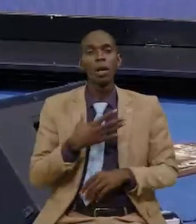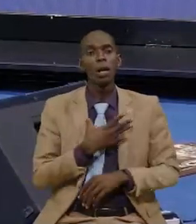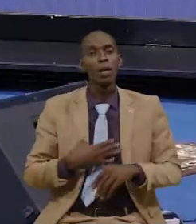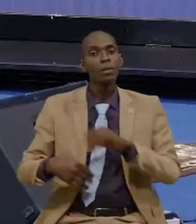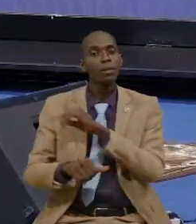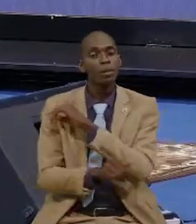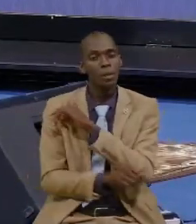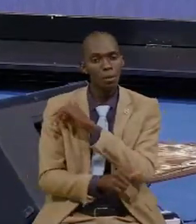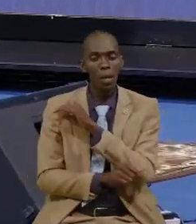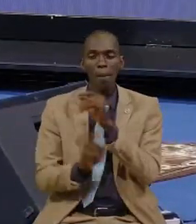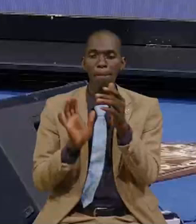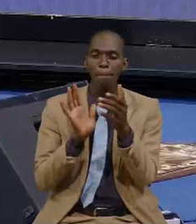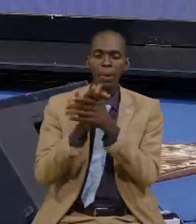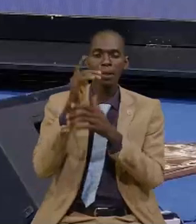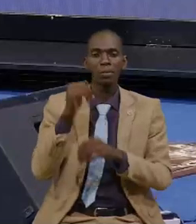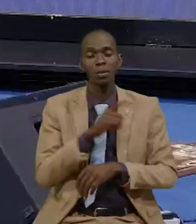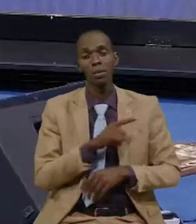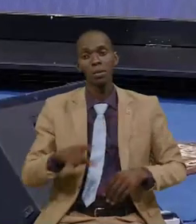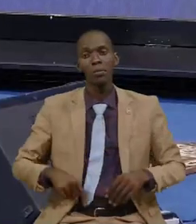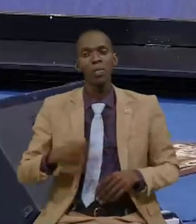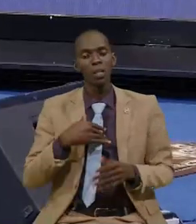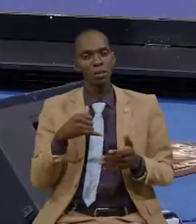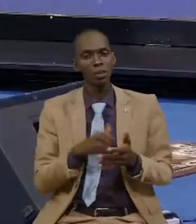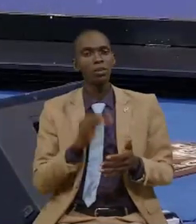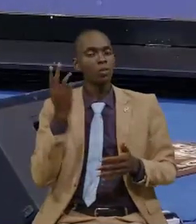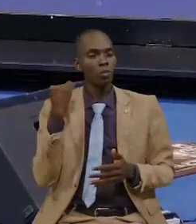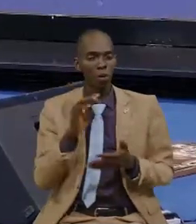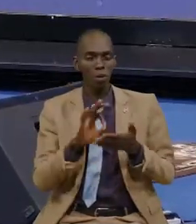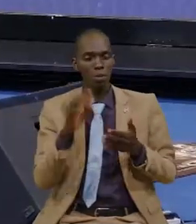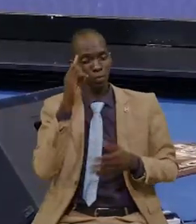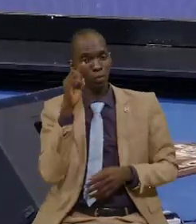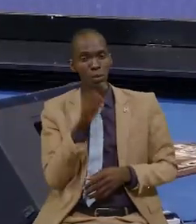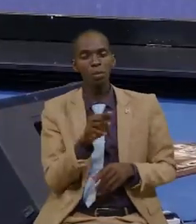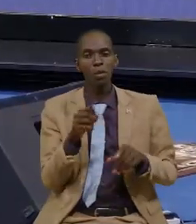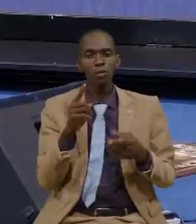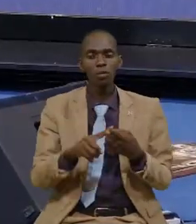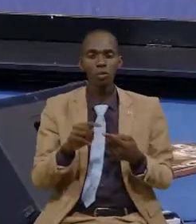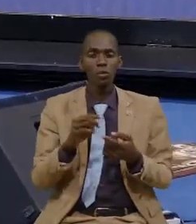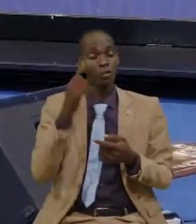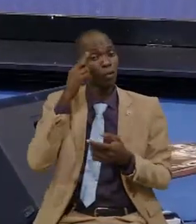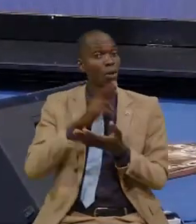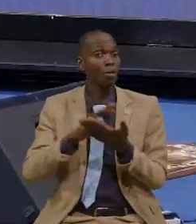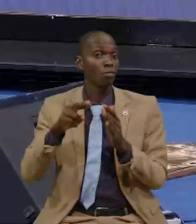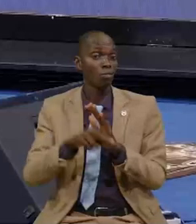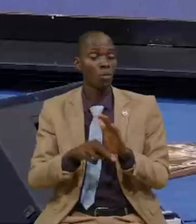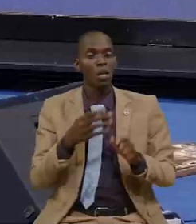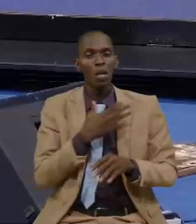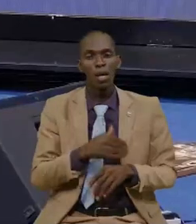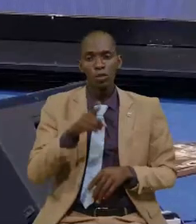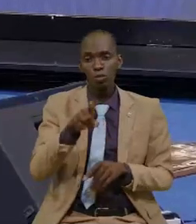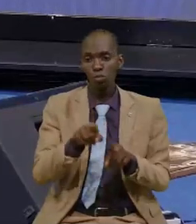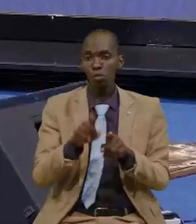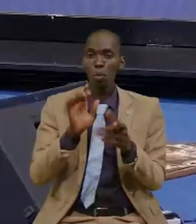Et Abraham croyait au Seigneur et cela lui fut imputé à justice. Et tu crois au Seigneur, tu